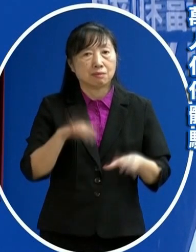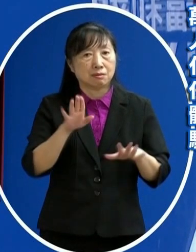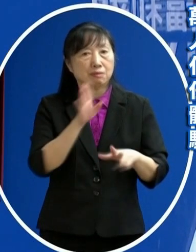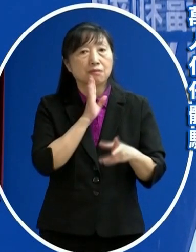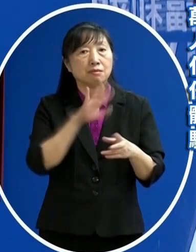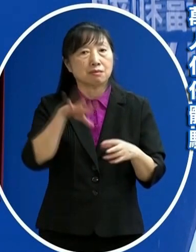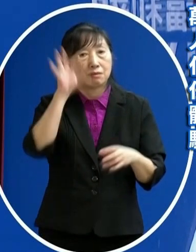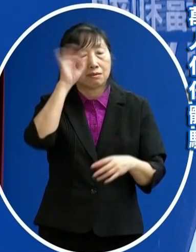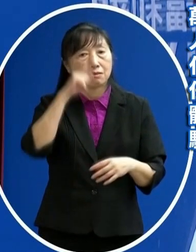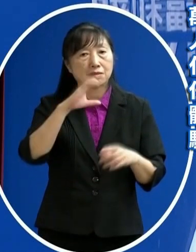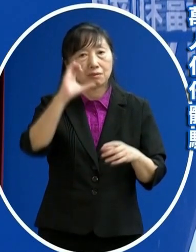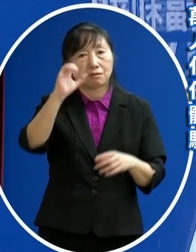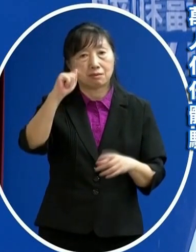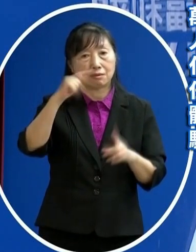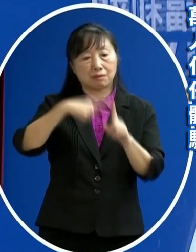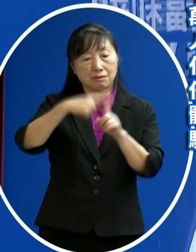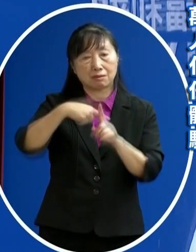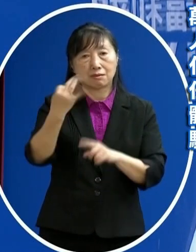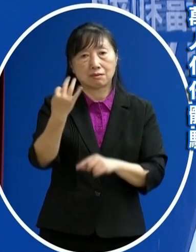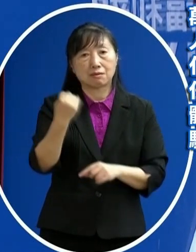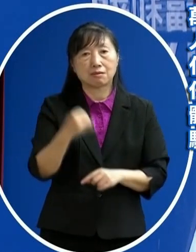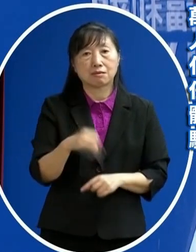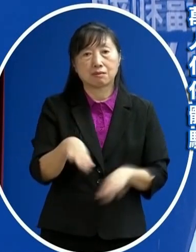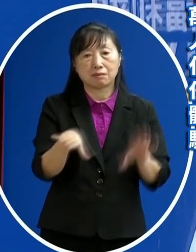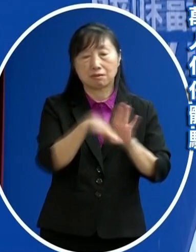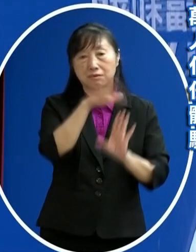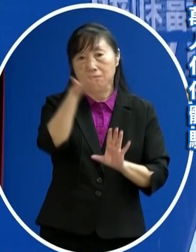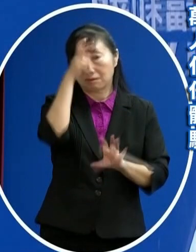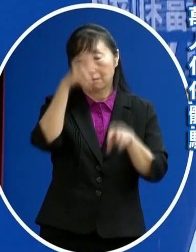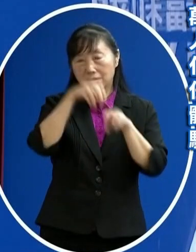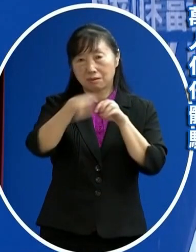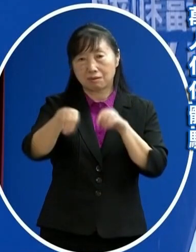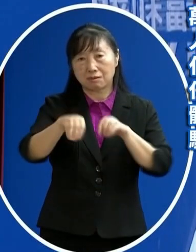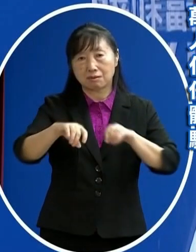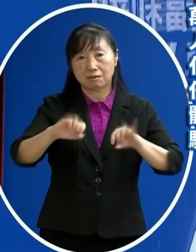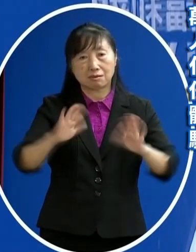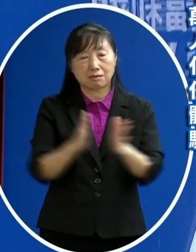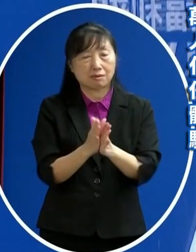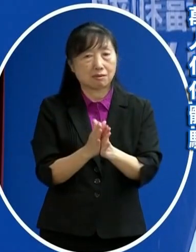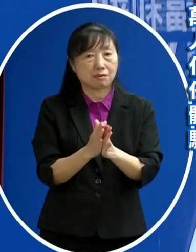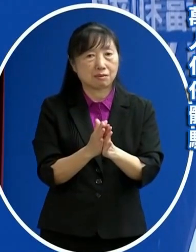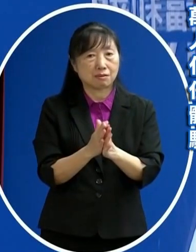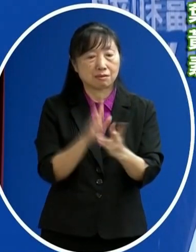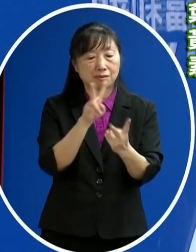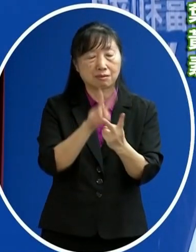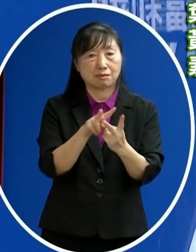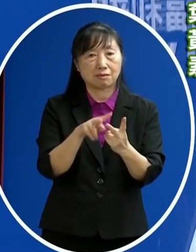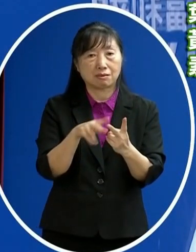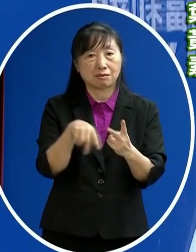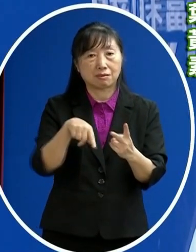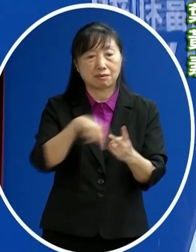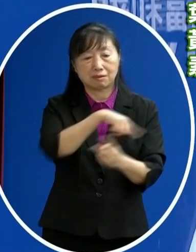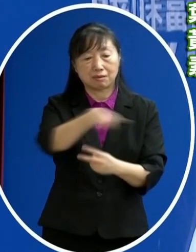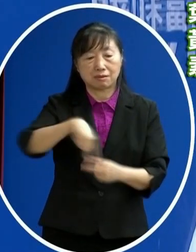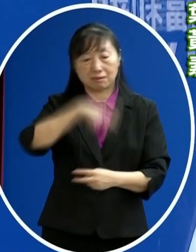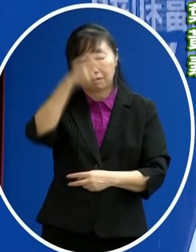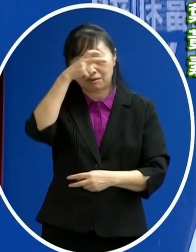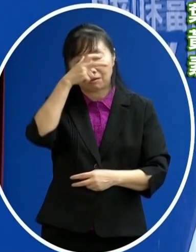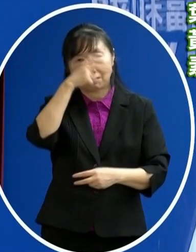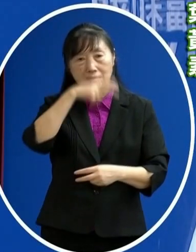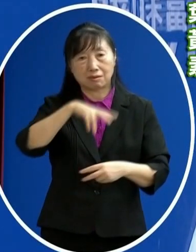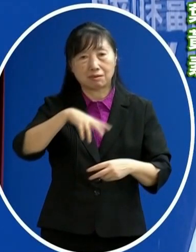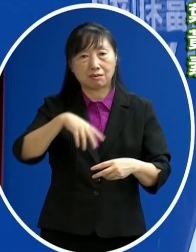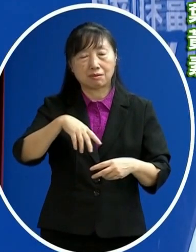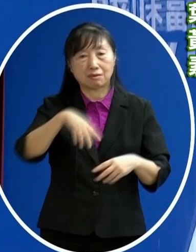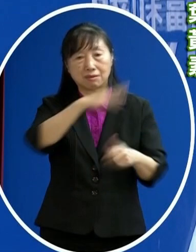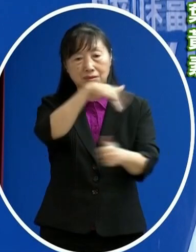CT 值是多少。不过文山分局他们也很快的就启动了这个同事之间的框列，那采取